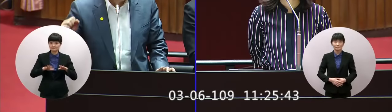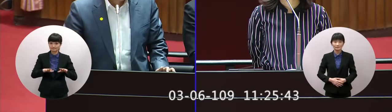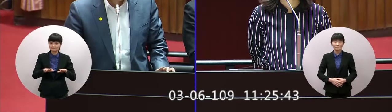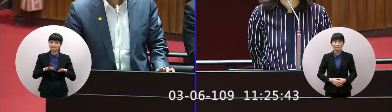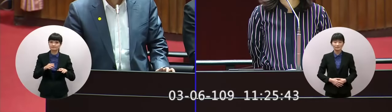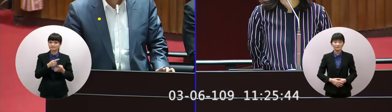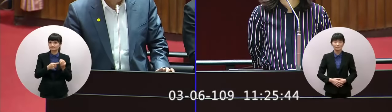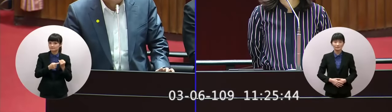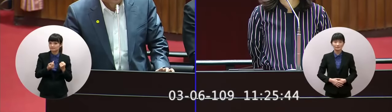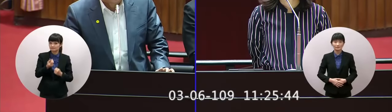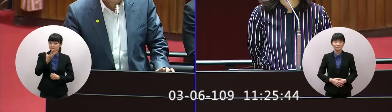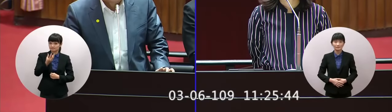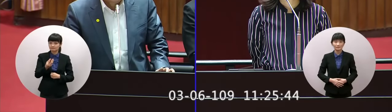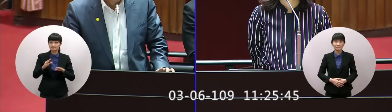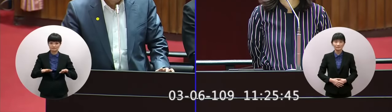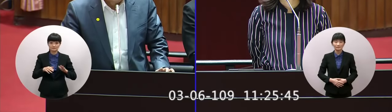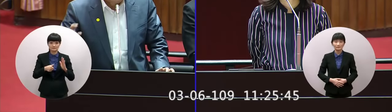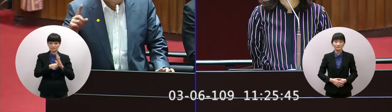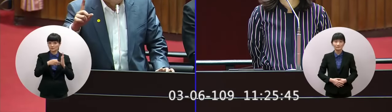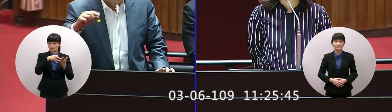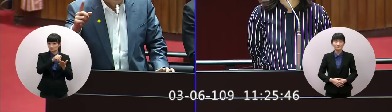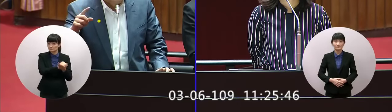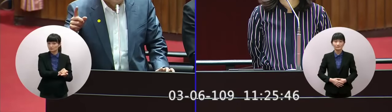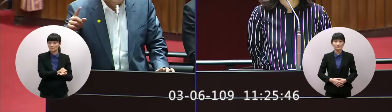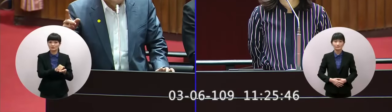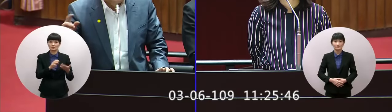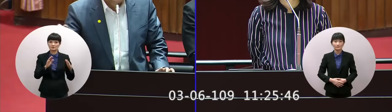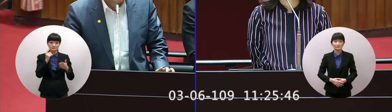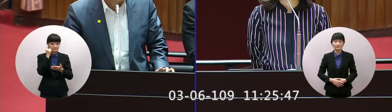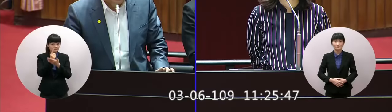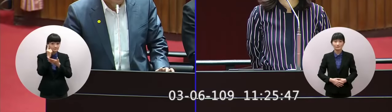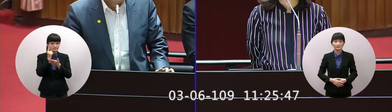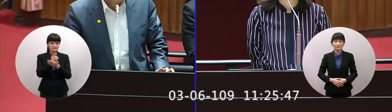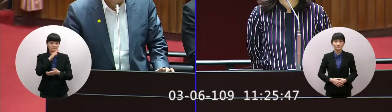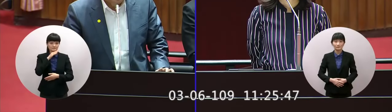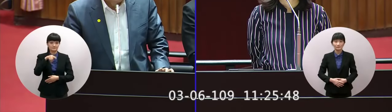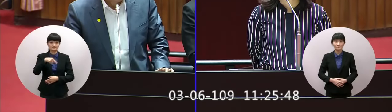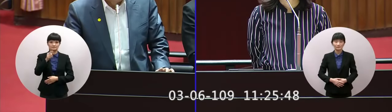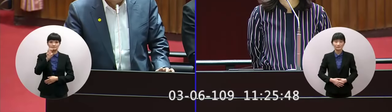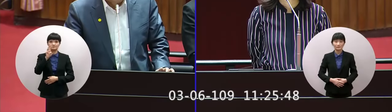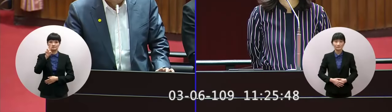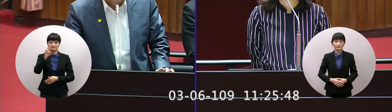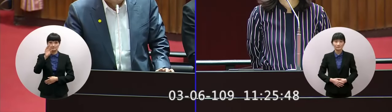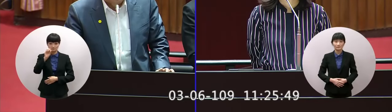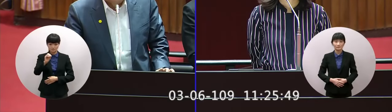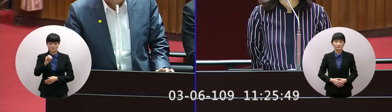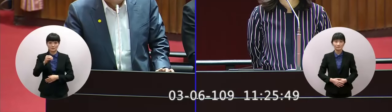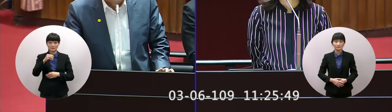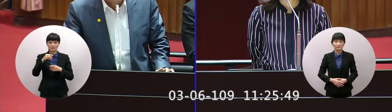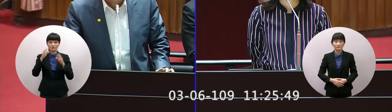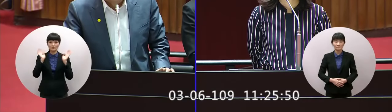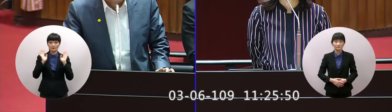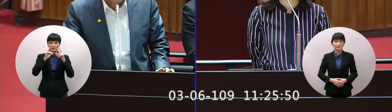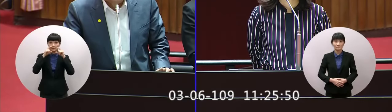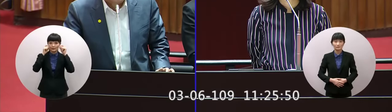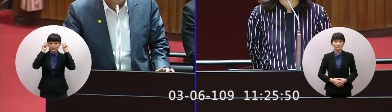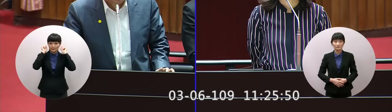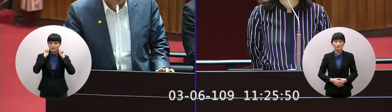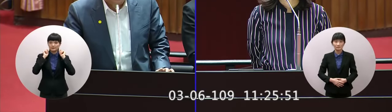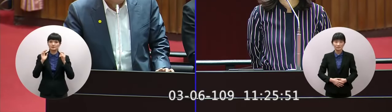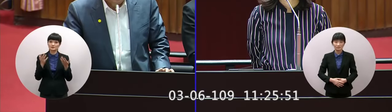现在在实名制里面放的大概是每天放132万片好的儿童口罩，那可能适用